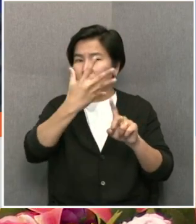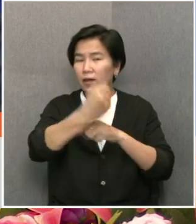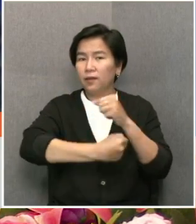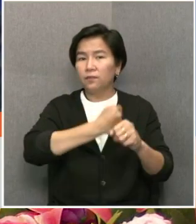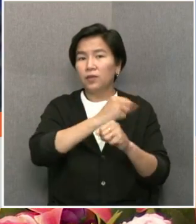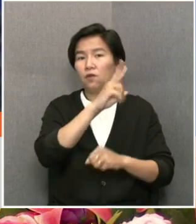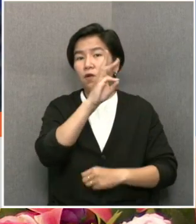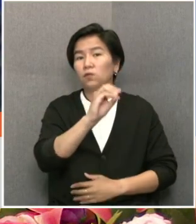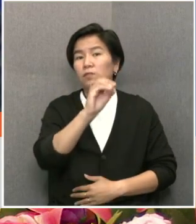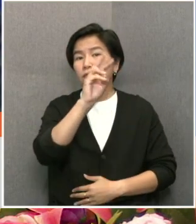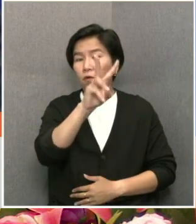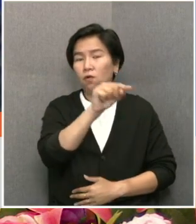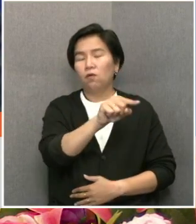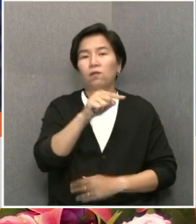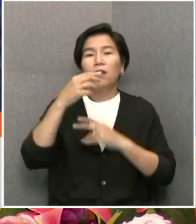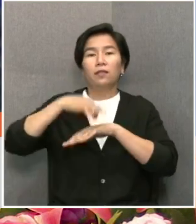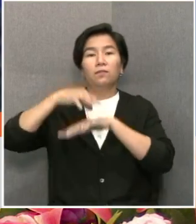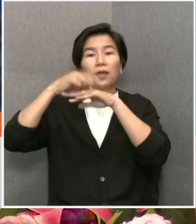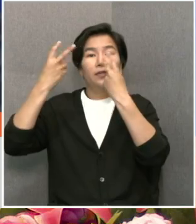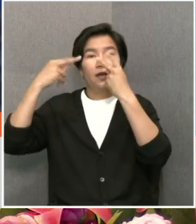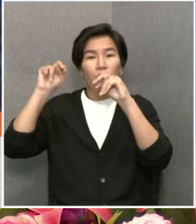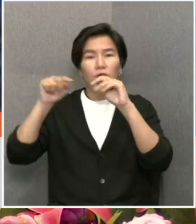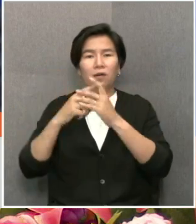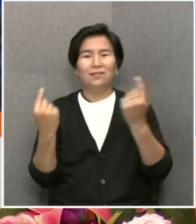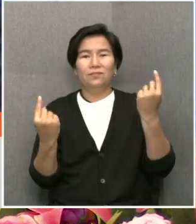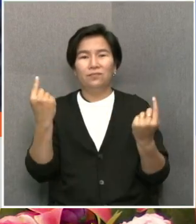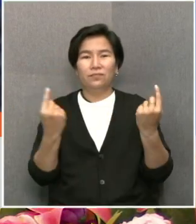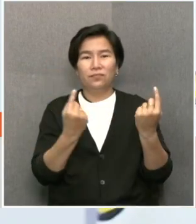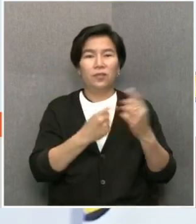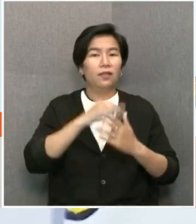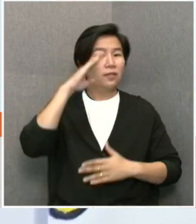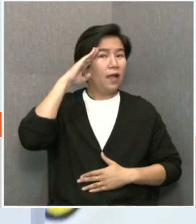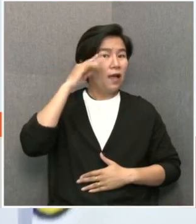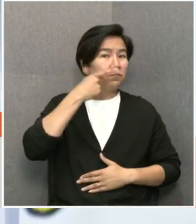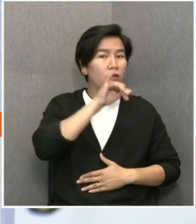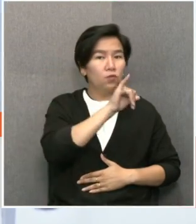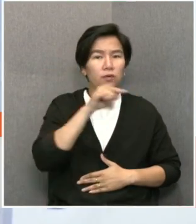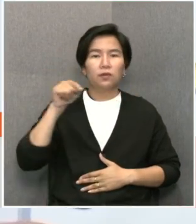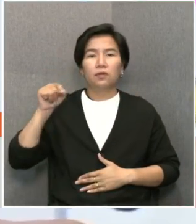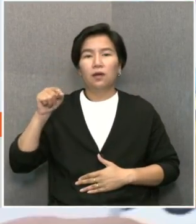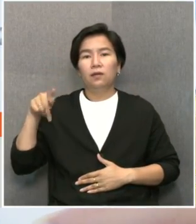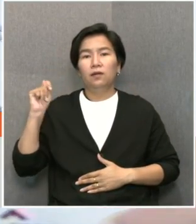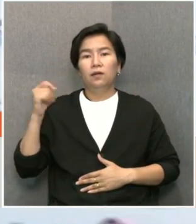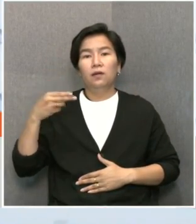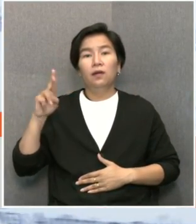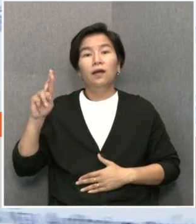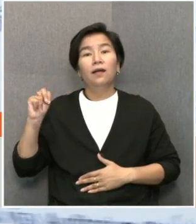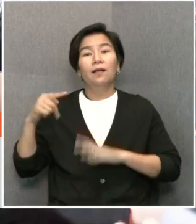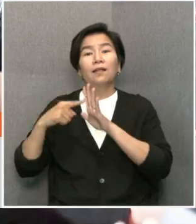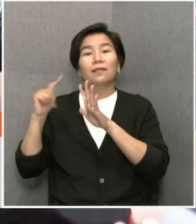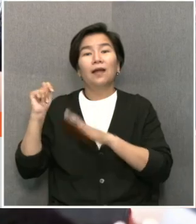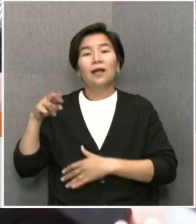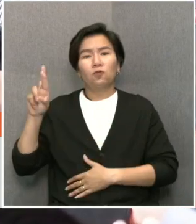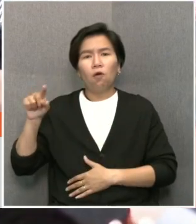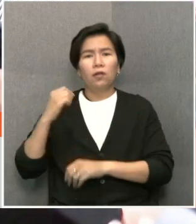การโหวตนายกรัฐมนตรีระหว่างพลเอกประยุทธ์และนายธนาธรก็ยังทำได้เมื่อวันที่ 5มิถุนายน